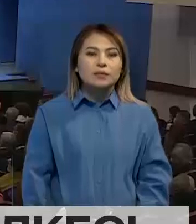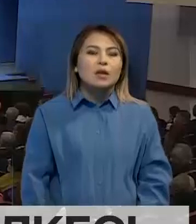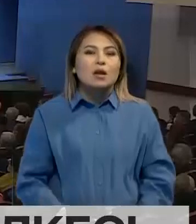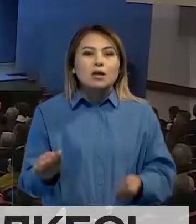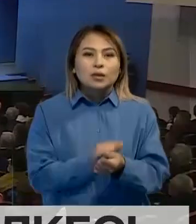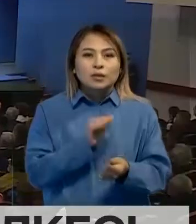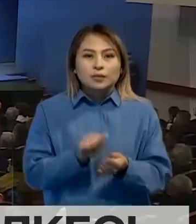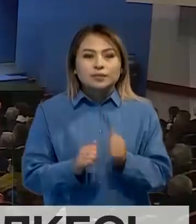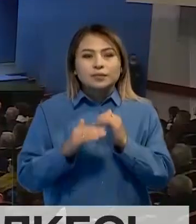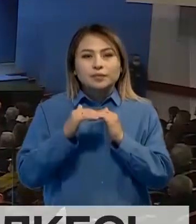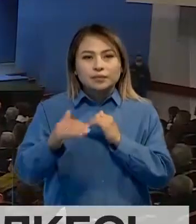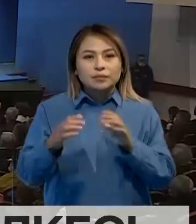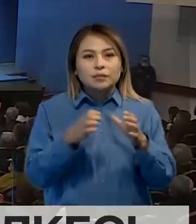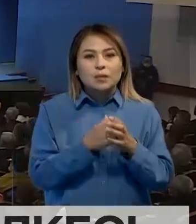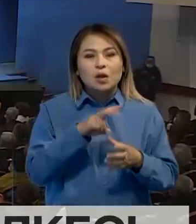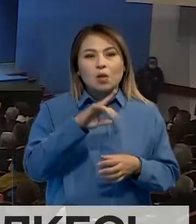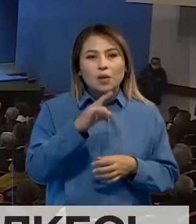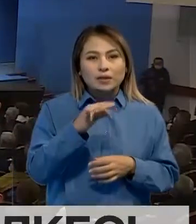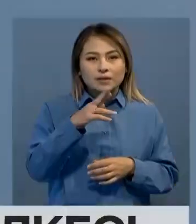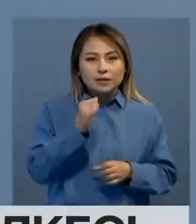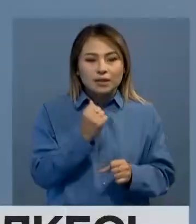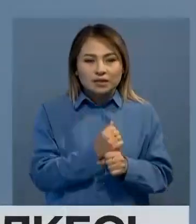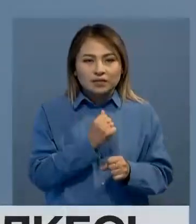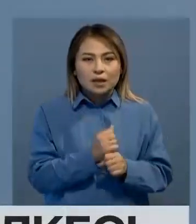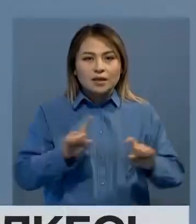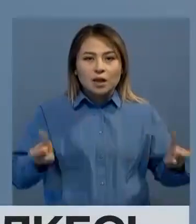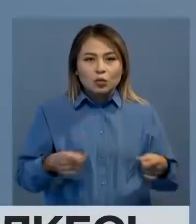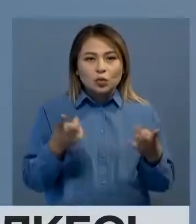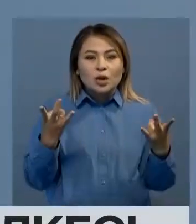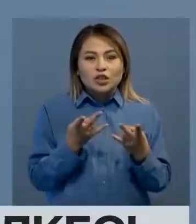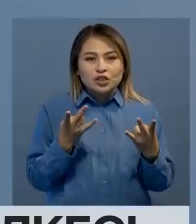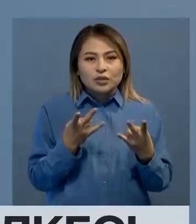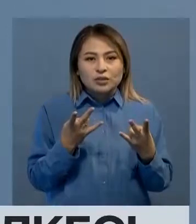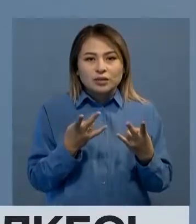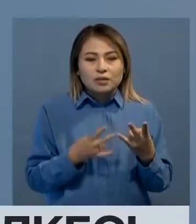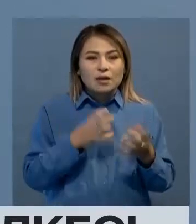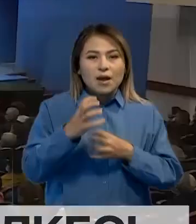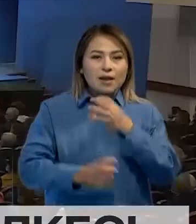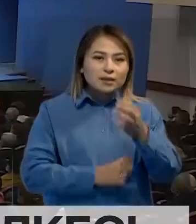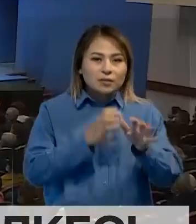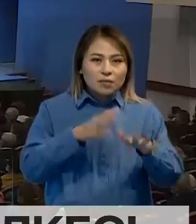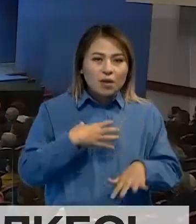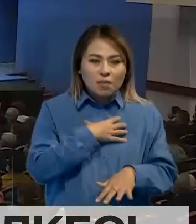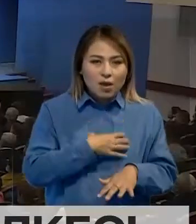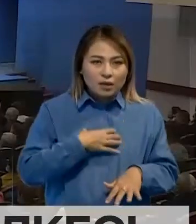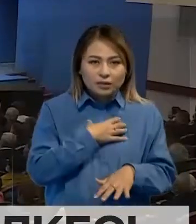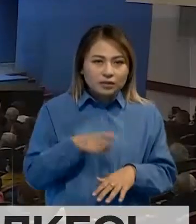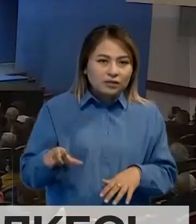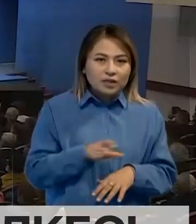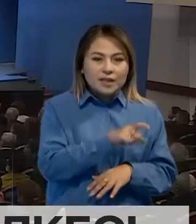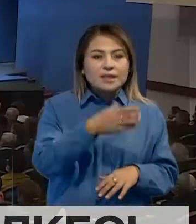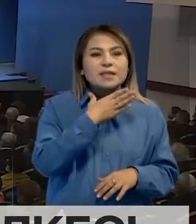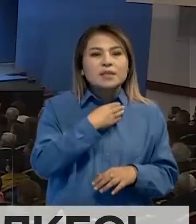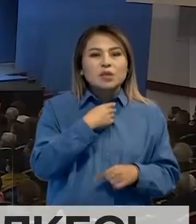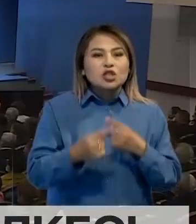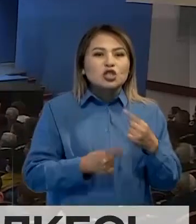құрғақ порт, логистикалық парк салып, көлік дәлізін дамыту қажет. Халықаралық маңызы бар күре жол Семей арқылы